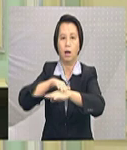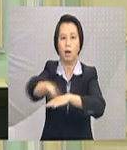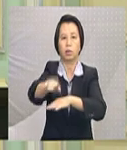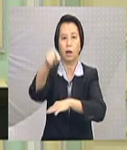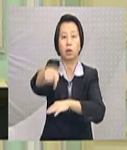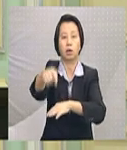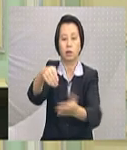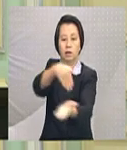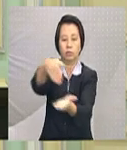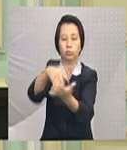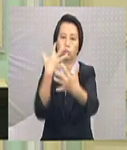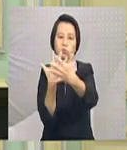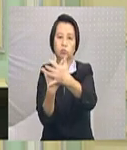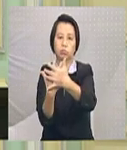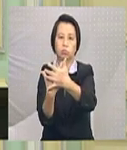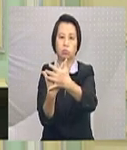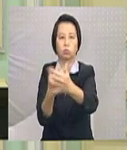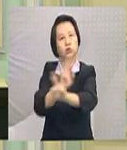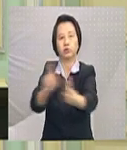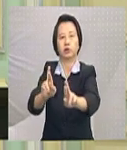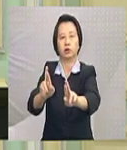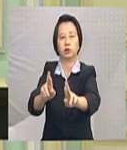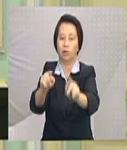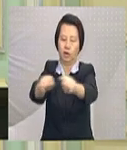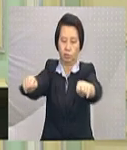ke pusat kuarantin yang disediakan.